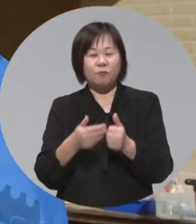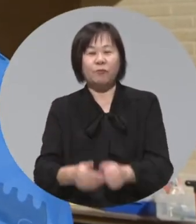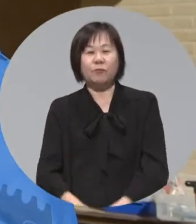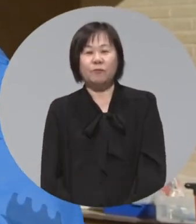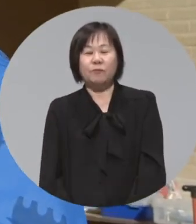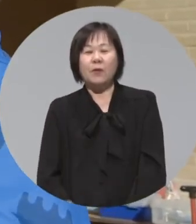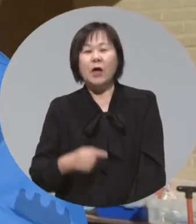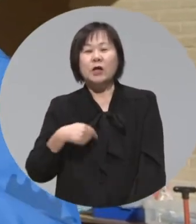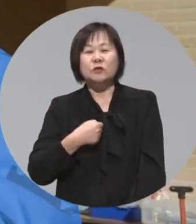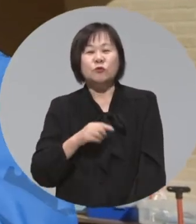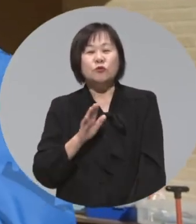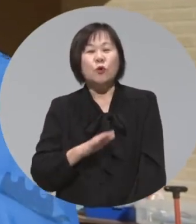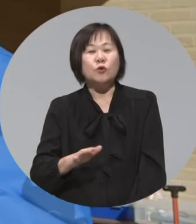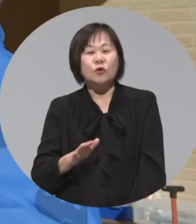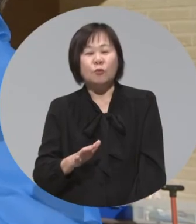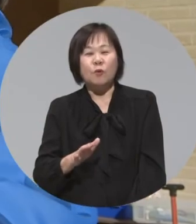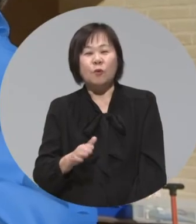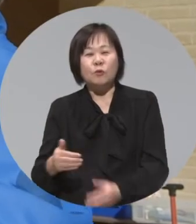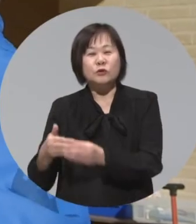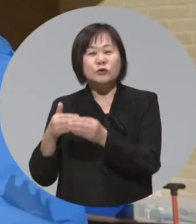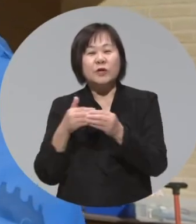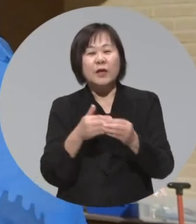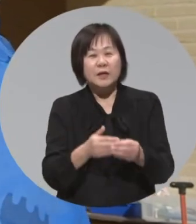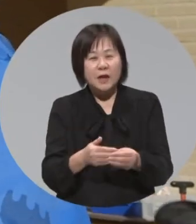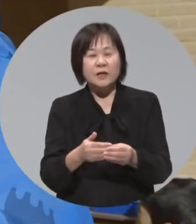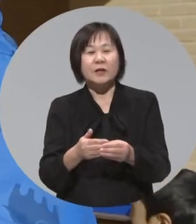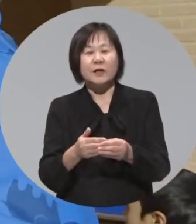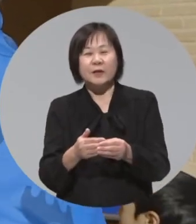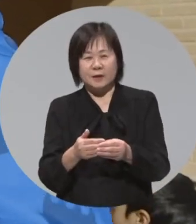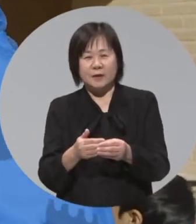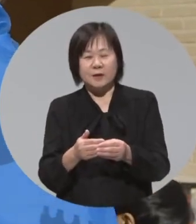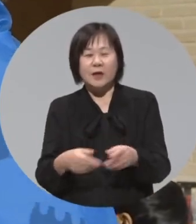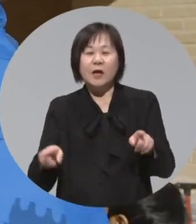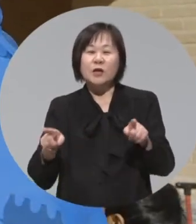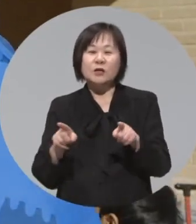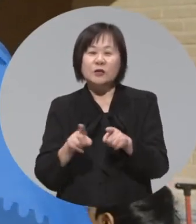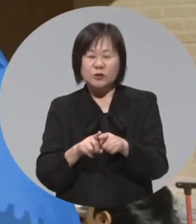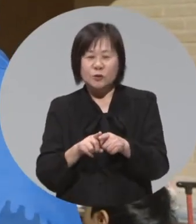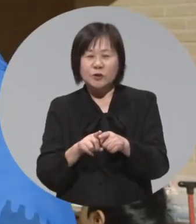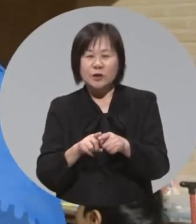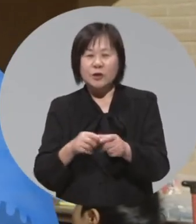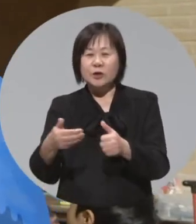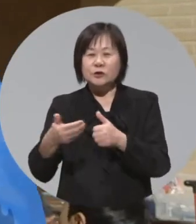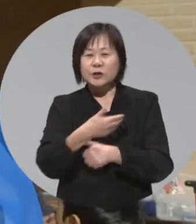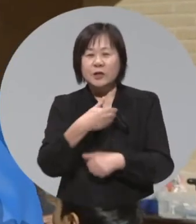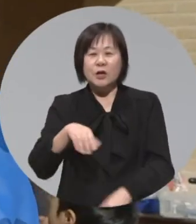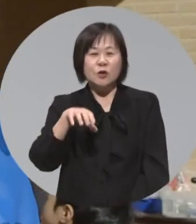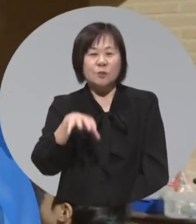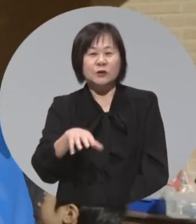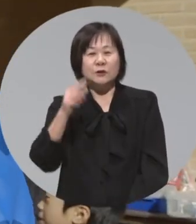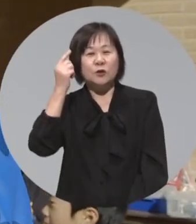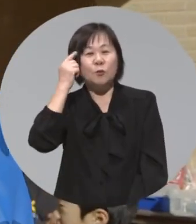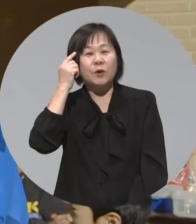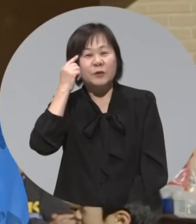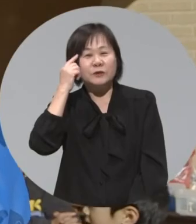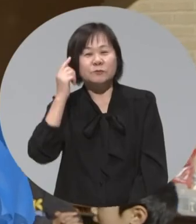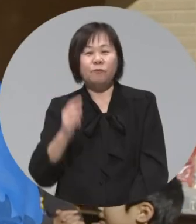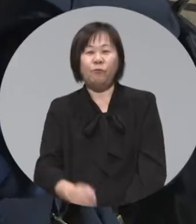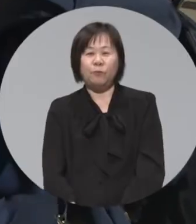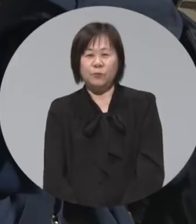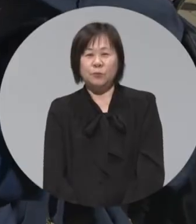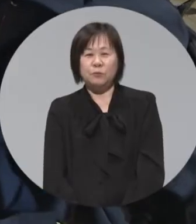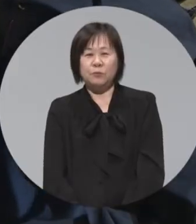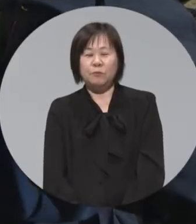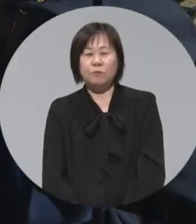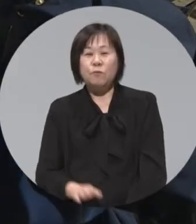も、子供と一緒に連れてきて、その一緒に育っていけるような場所ではないのかなと思います。